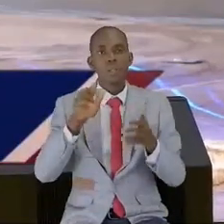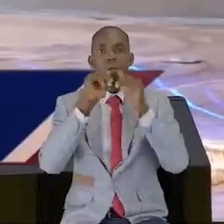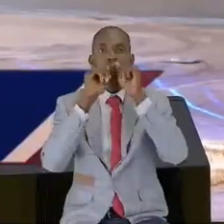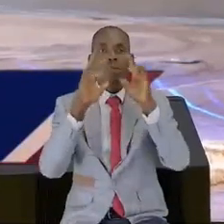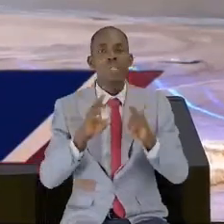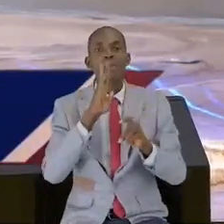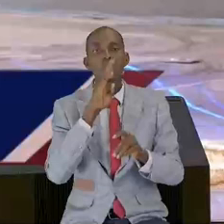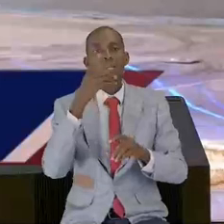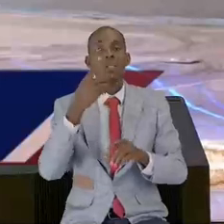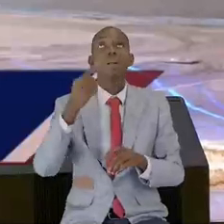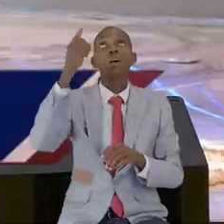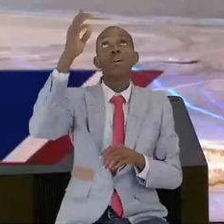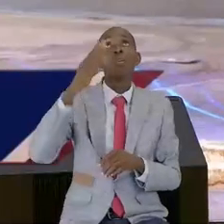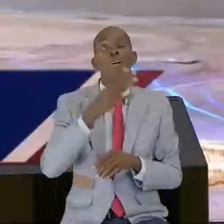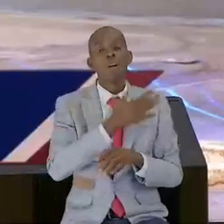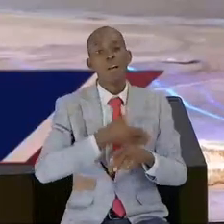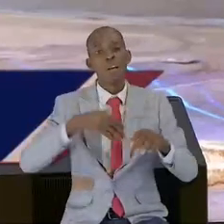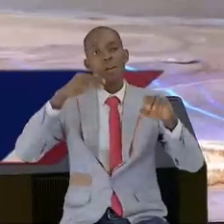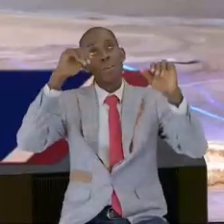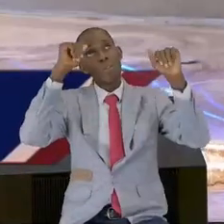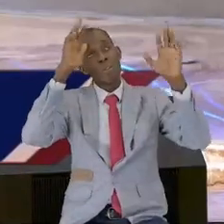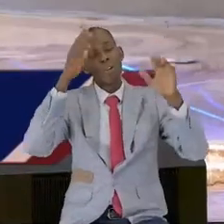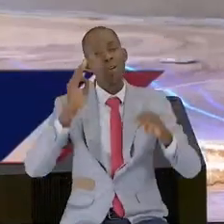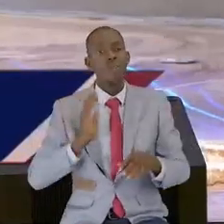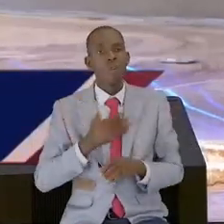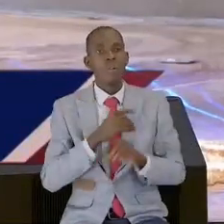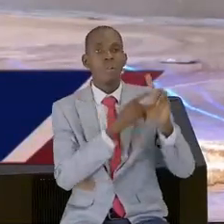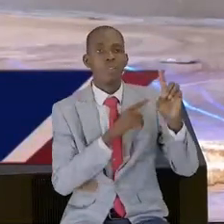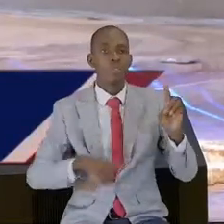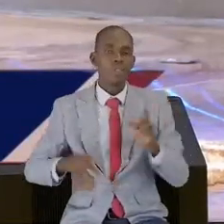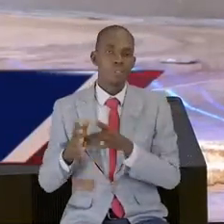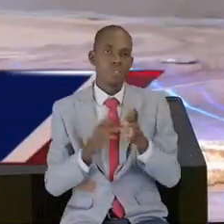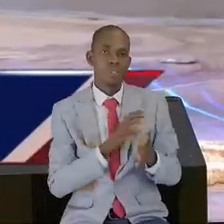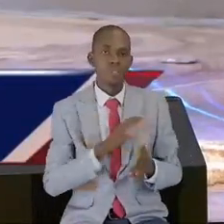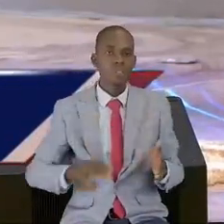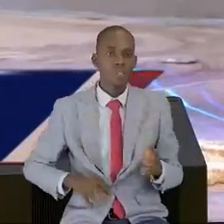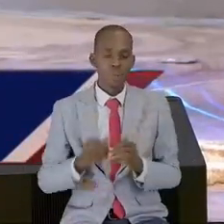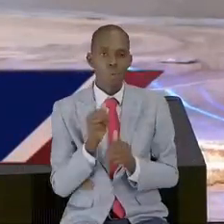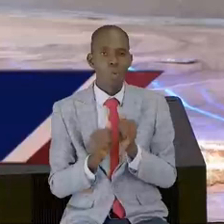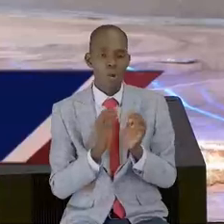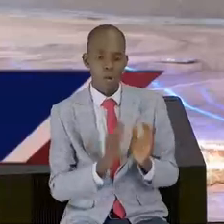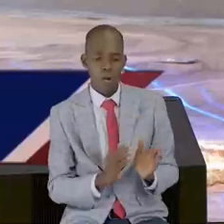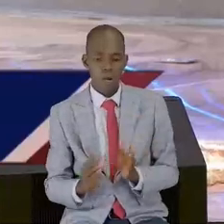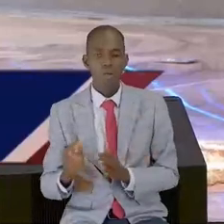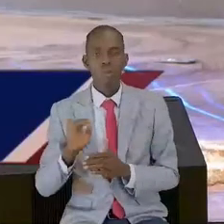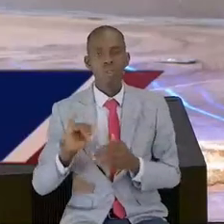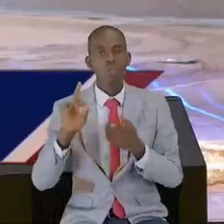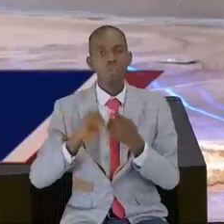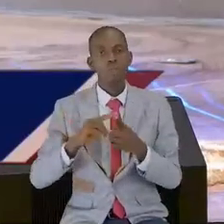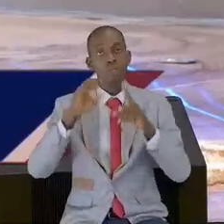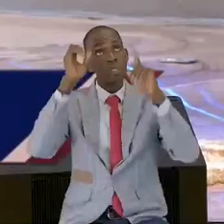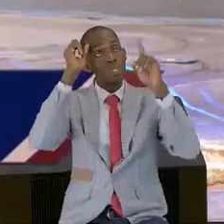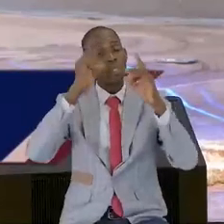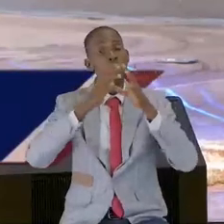soit Dieu, le Père de notre Seigneur Jésus-Christ, qui selon sa grande miséricorde nous